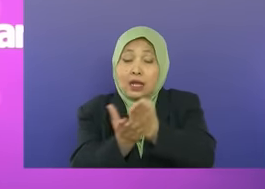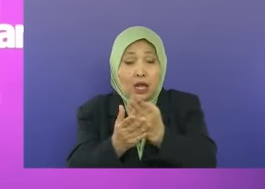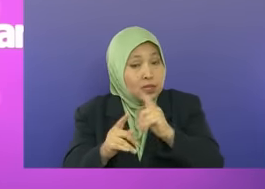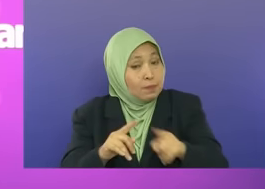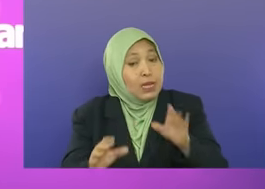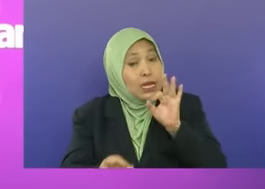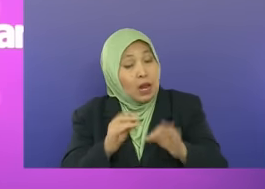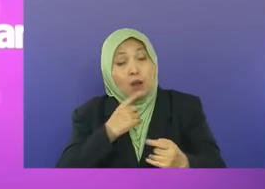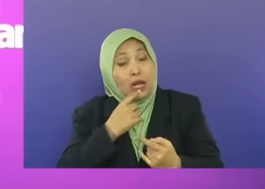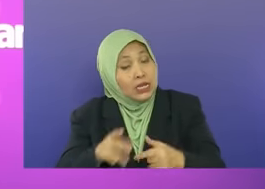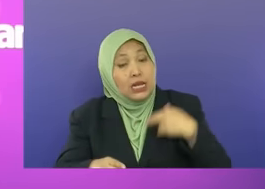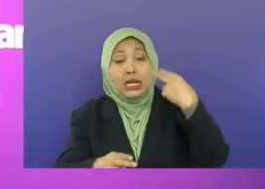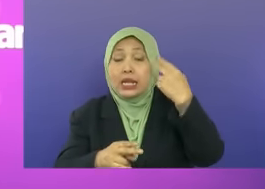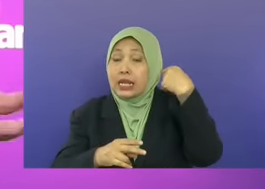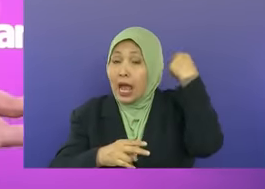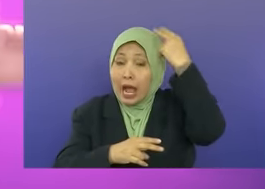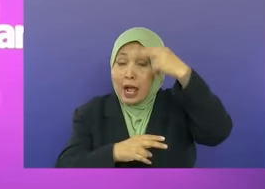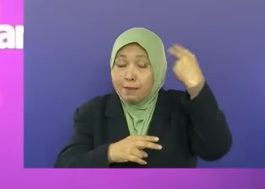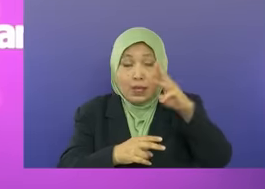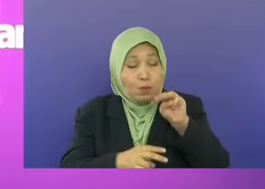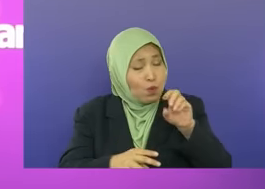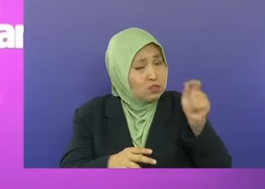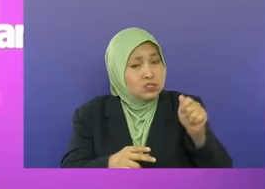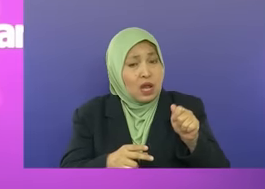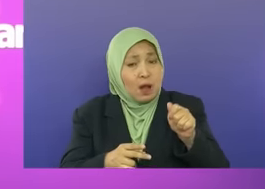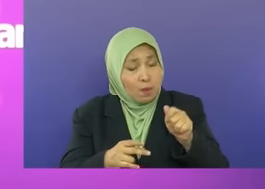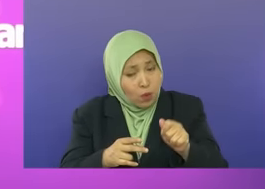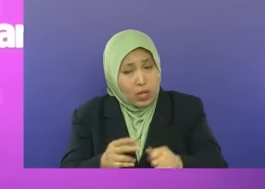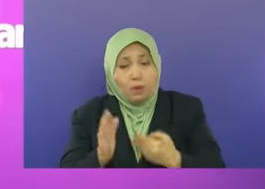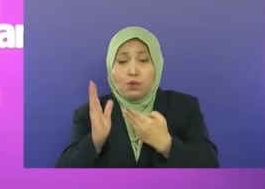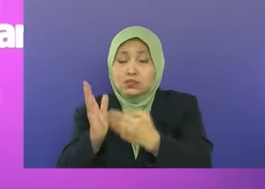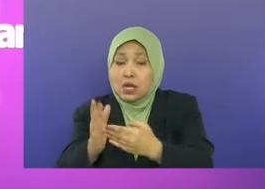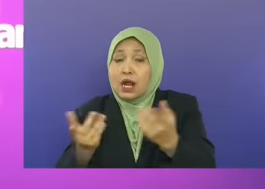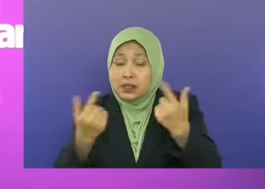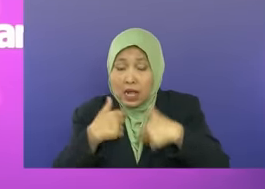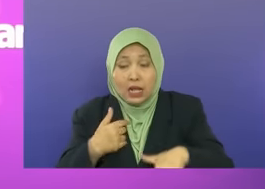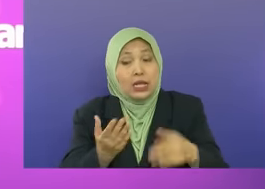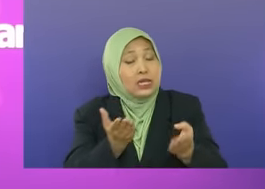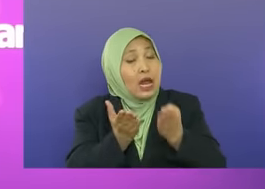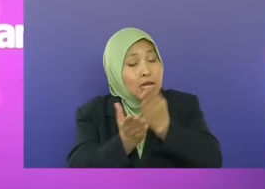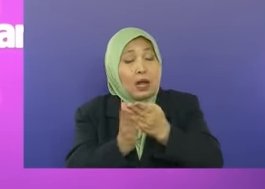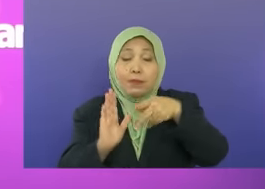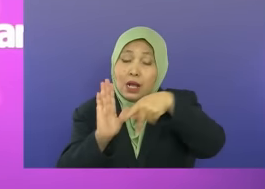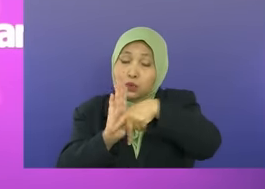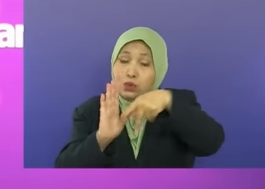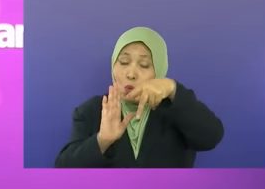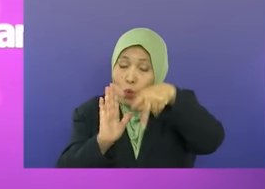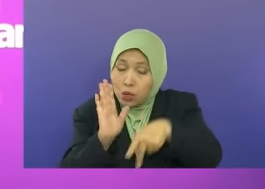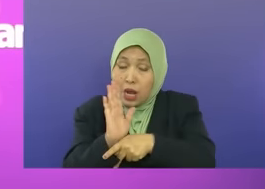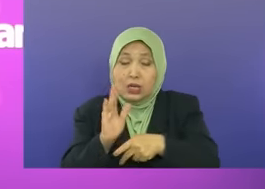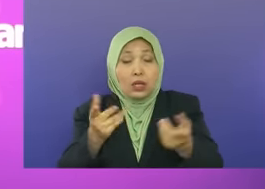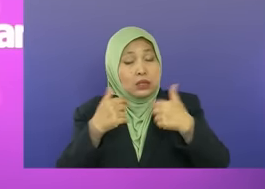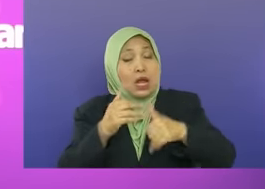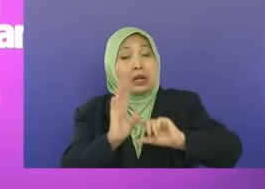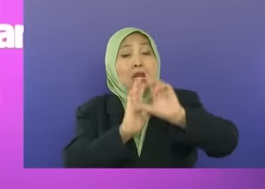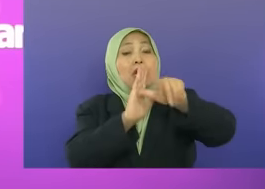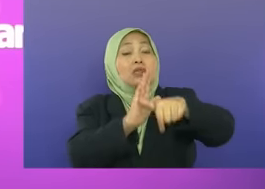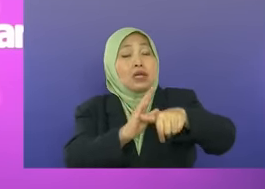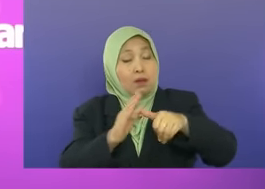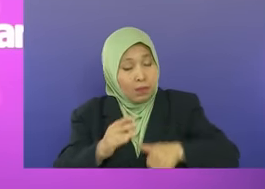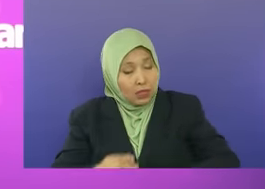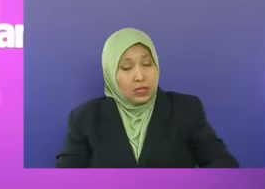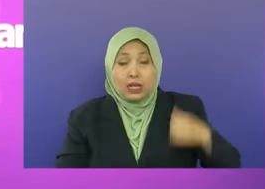kalau katakan zaman Nabi Musa ini mukjizat sampai dulu ya kemudian Hidayah peraturan sampai kemudian yaitu dalam peristiwa nabi